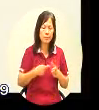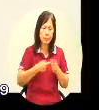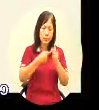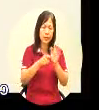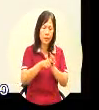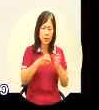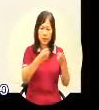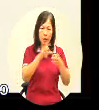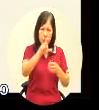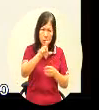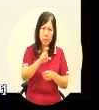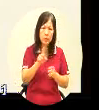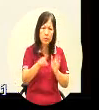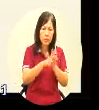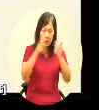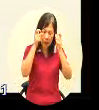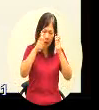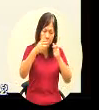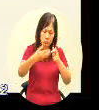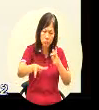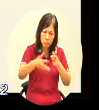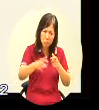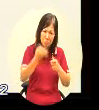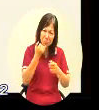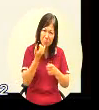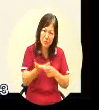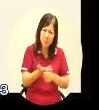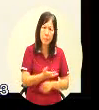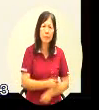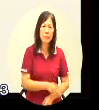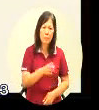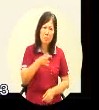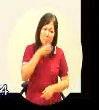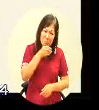第一个议题哦，就是高雄市的水够用吗？